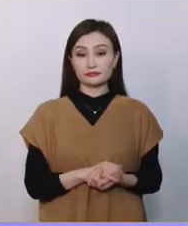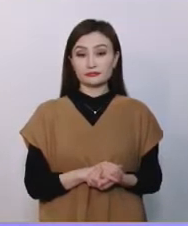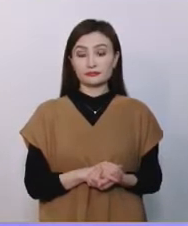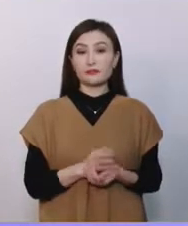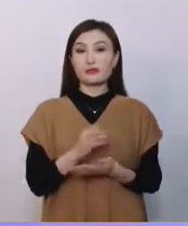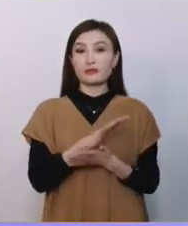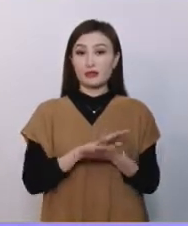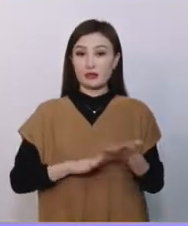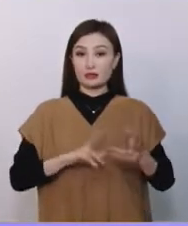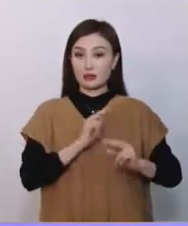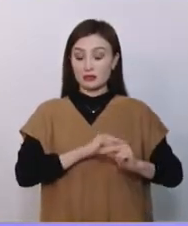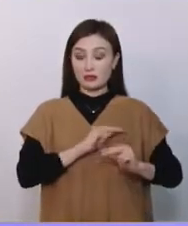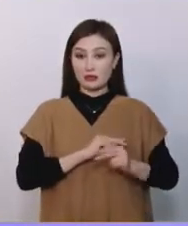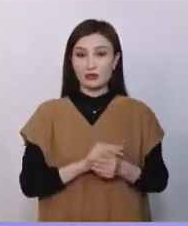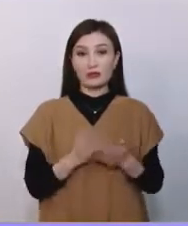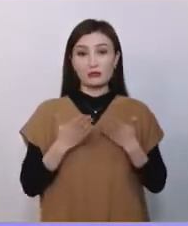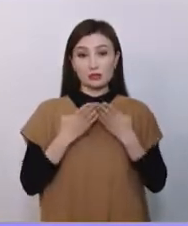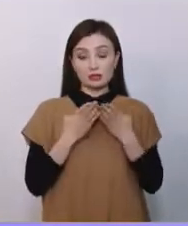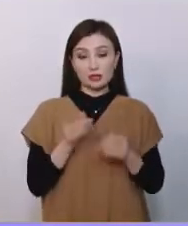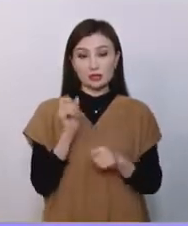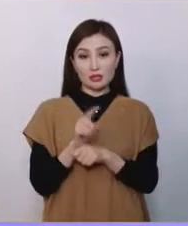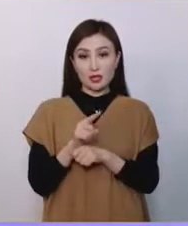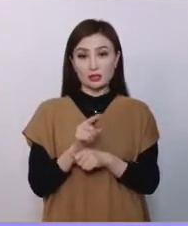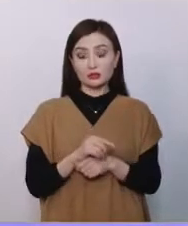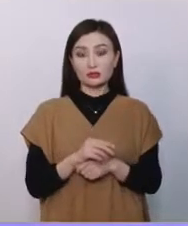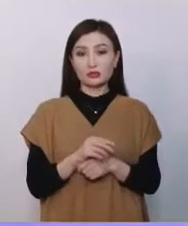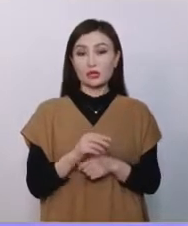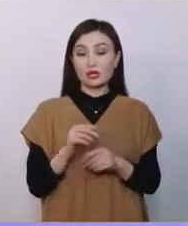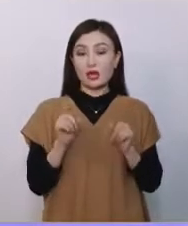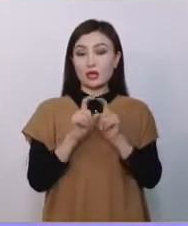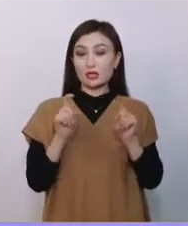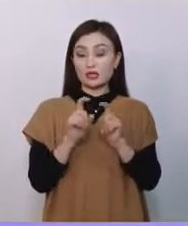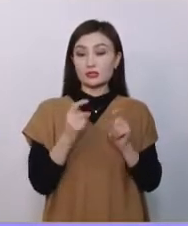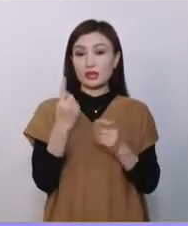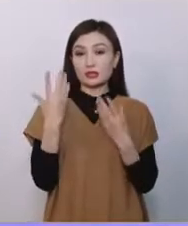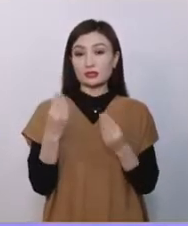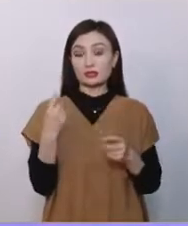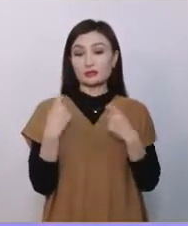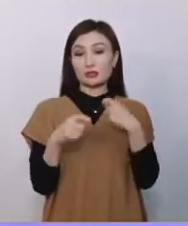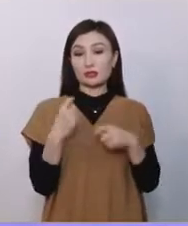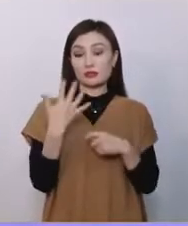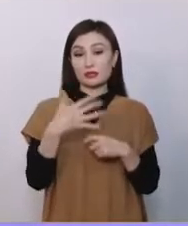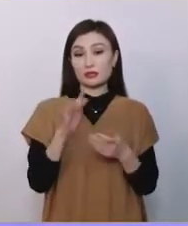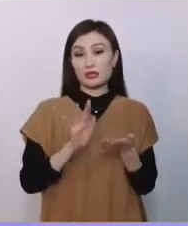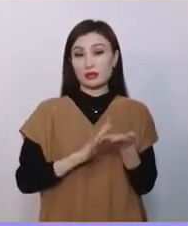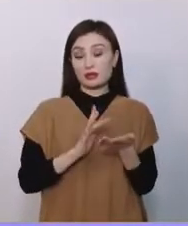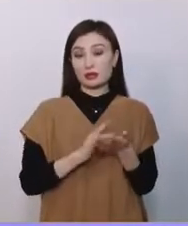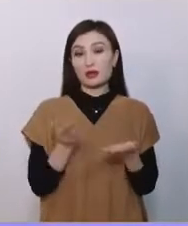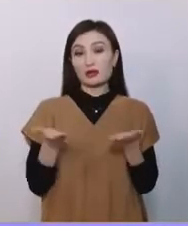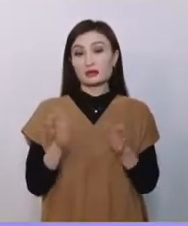продолжаем работу прочитайте задачу киоски за один день продали 50 тетради